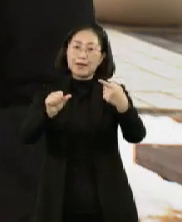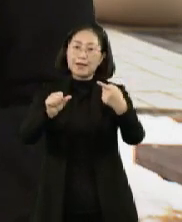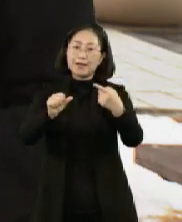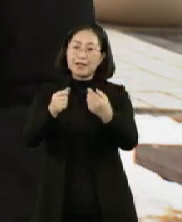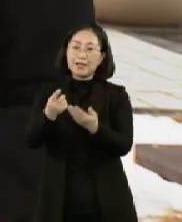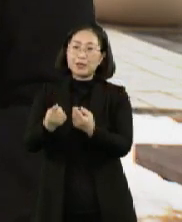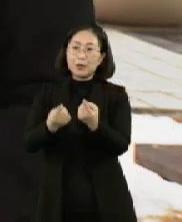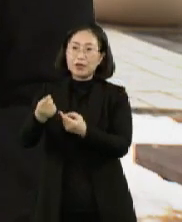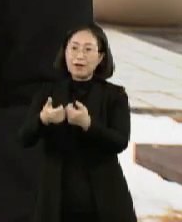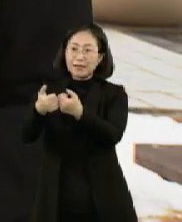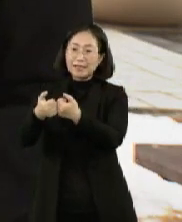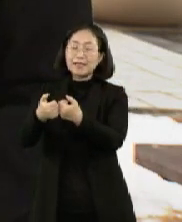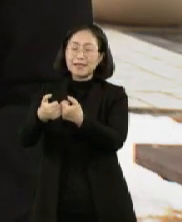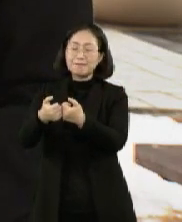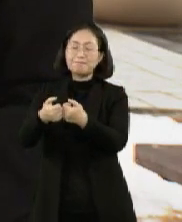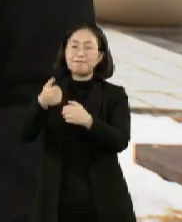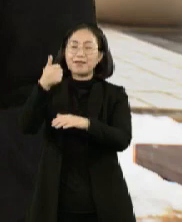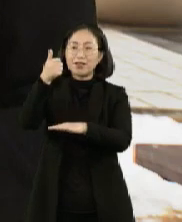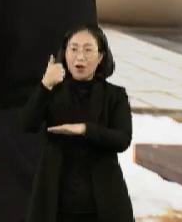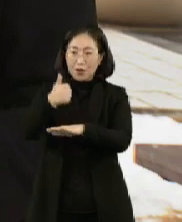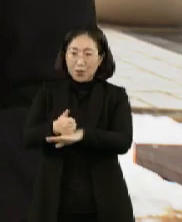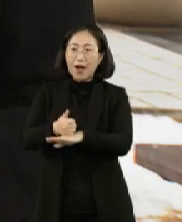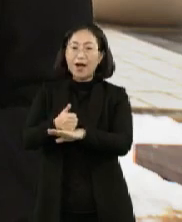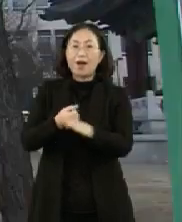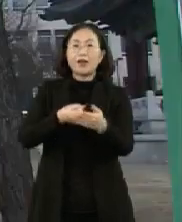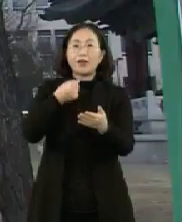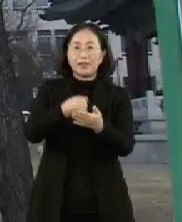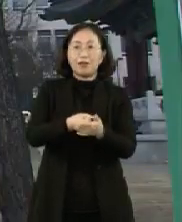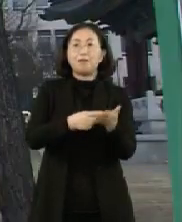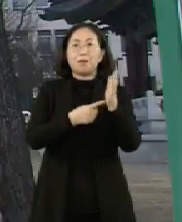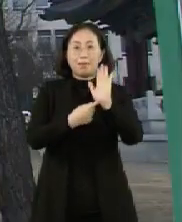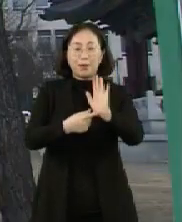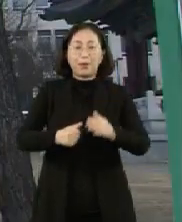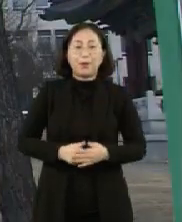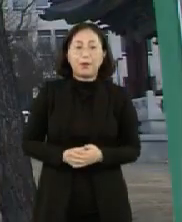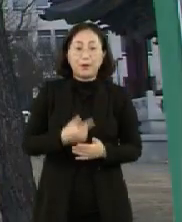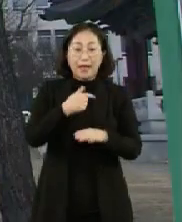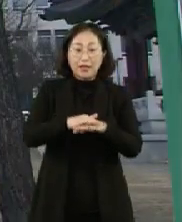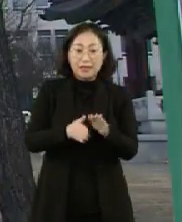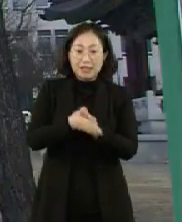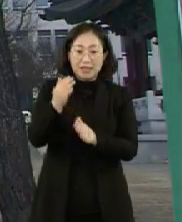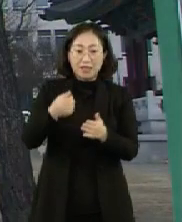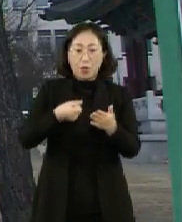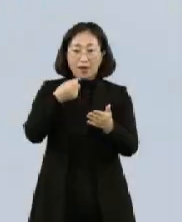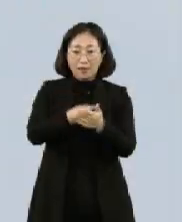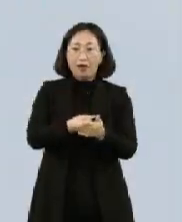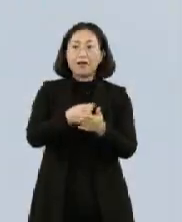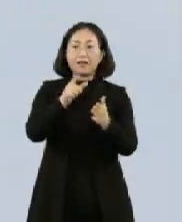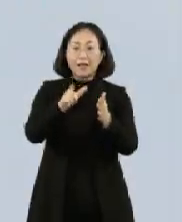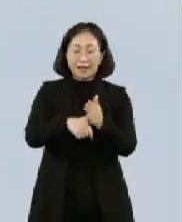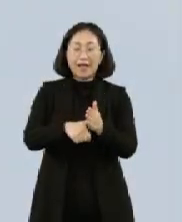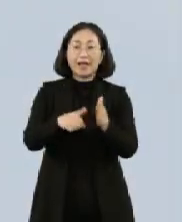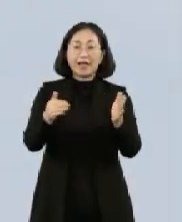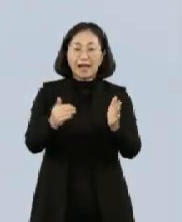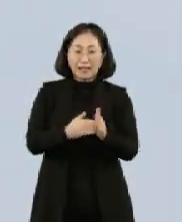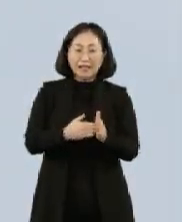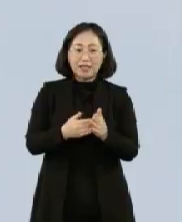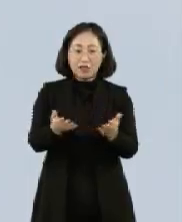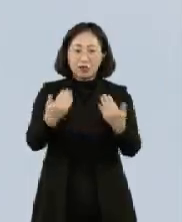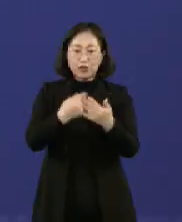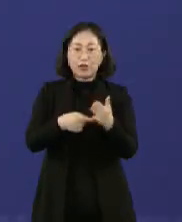국무조정실의 실무 회의를 통해 최종 결정될 것으로 보입니다. 대전시는 확정될 때까지 유치를 위해 노력하겠다고